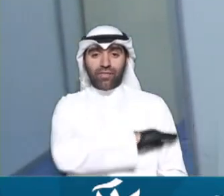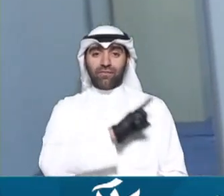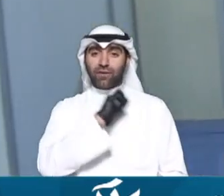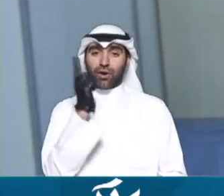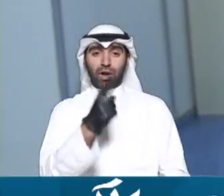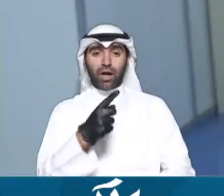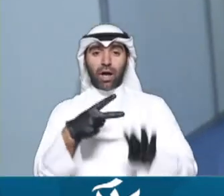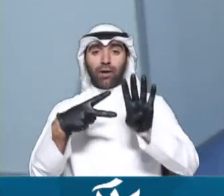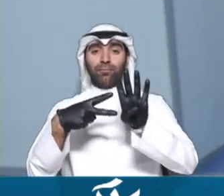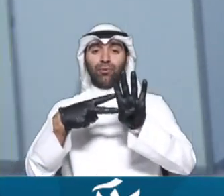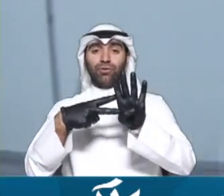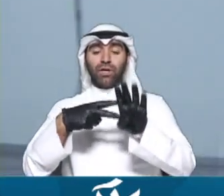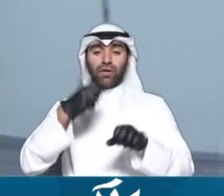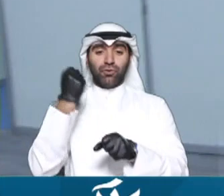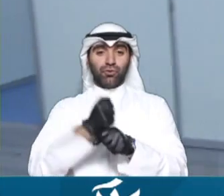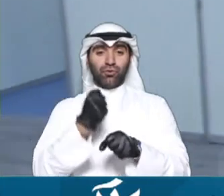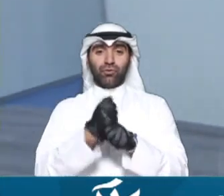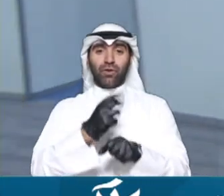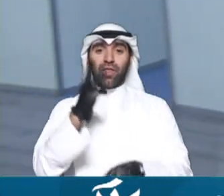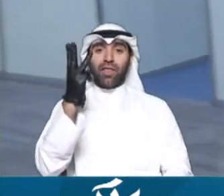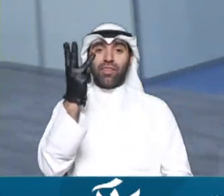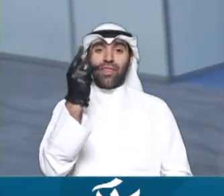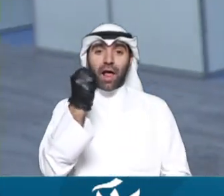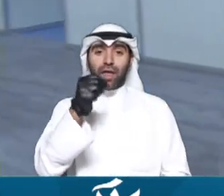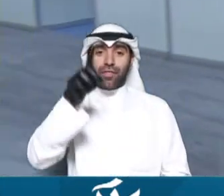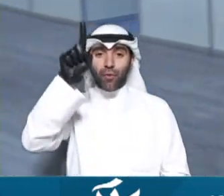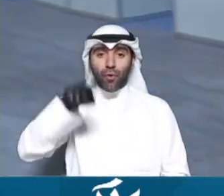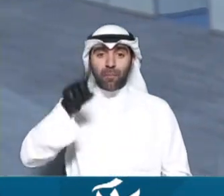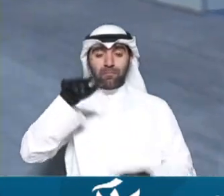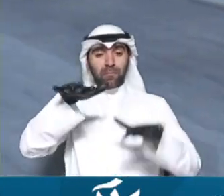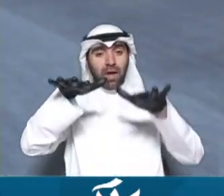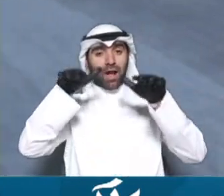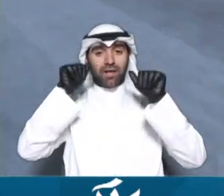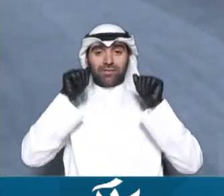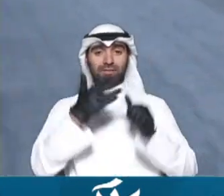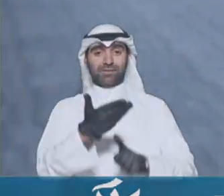الليل بالنهار لإنجاز دورهم على أكمل وجه.